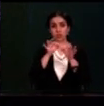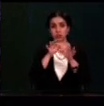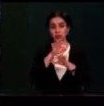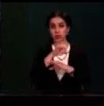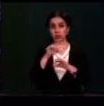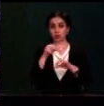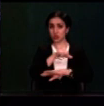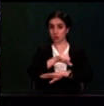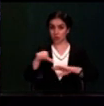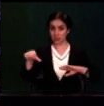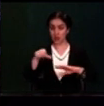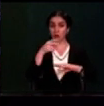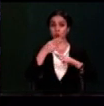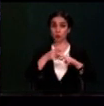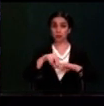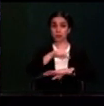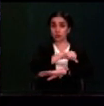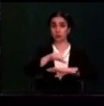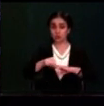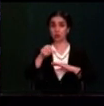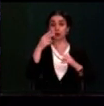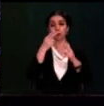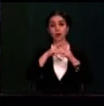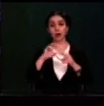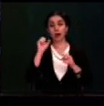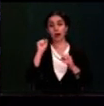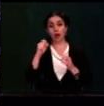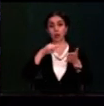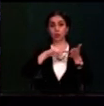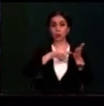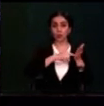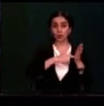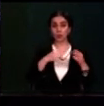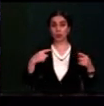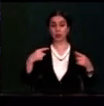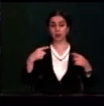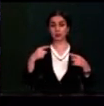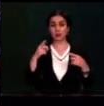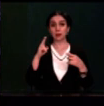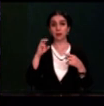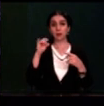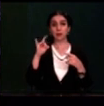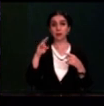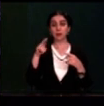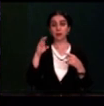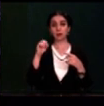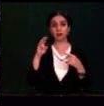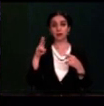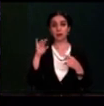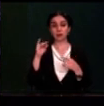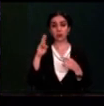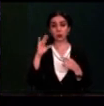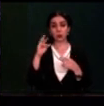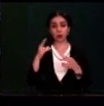masofani topishimiz uchun L to'g'ri chiziqdan A nuqtaga perpendikulyar chiqaramiz. Bu perpendikulyar A